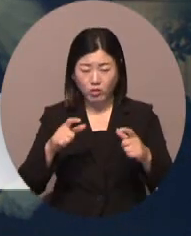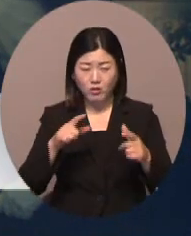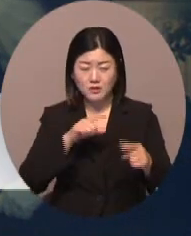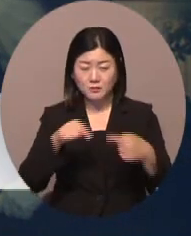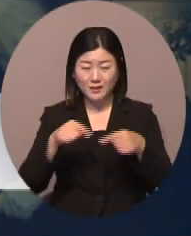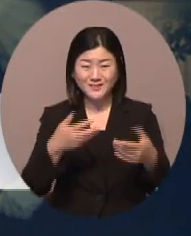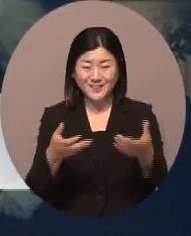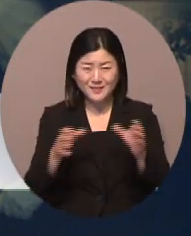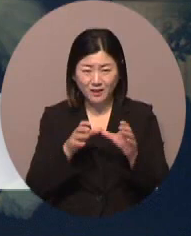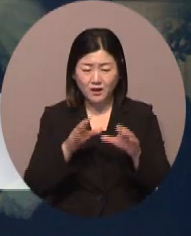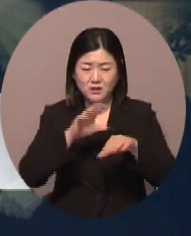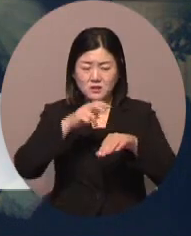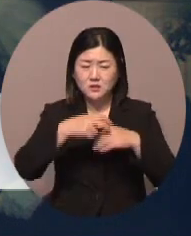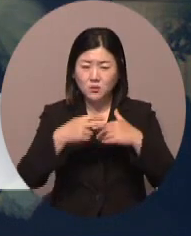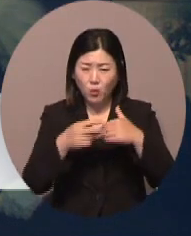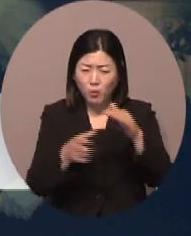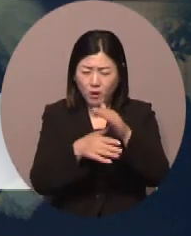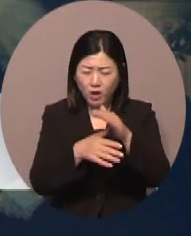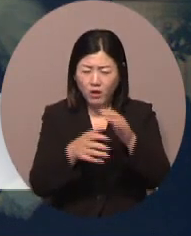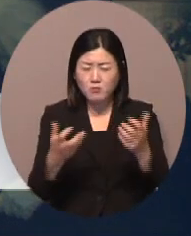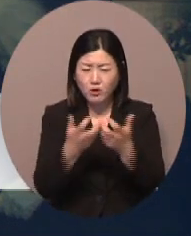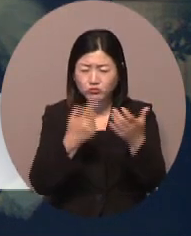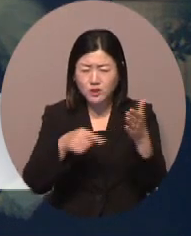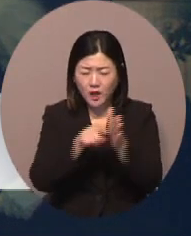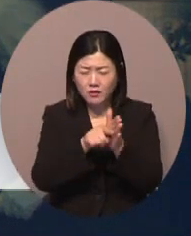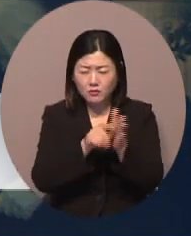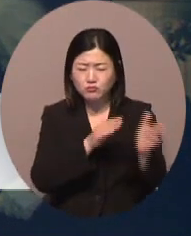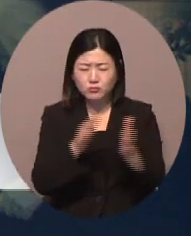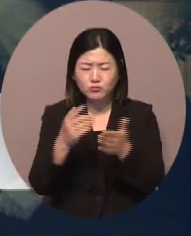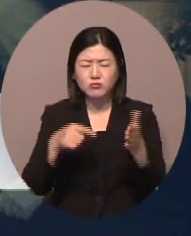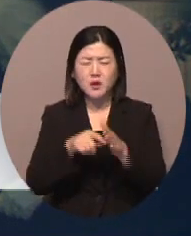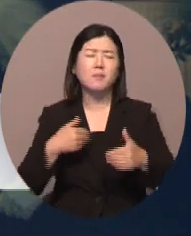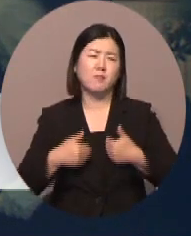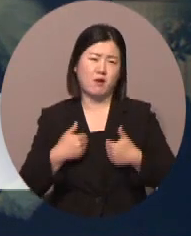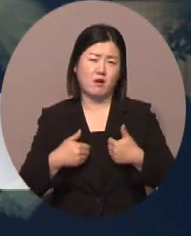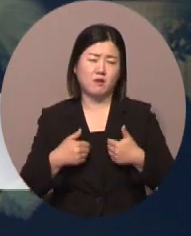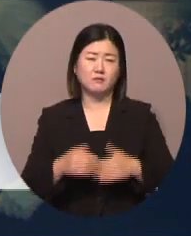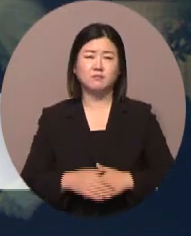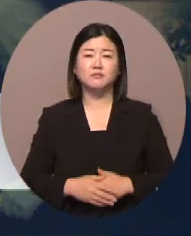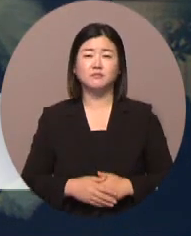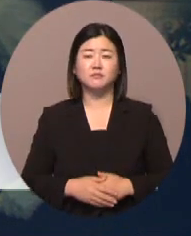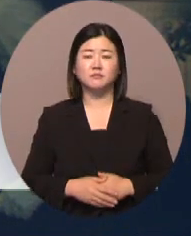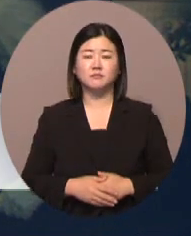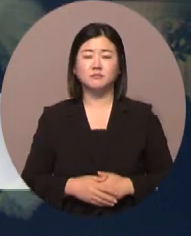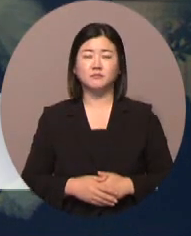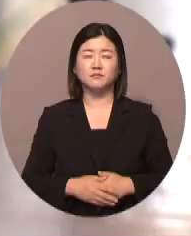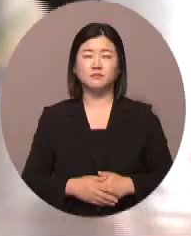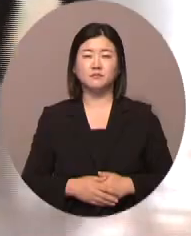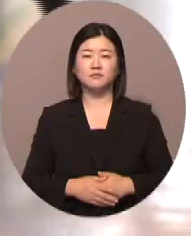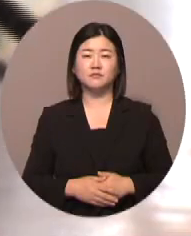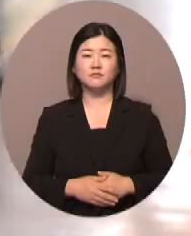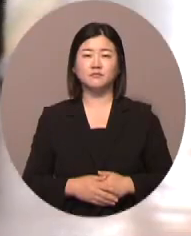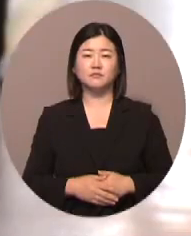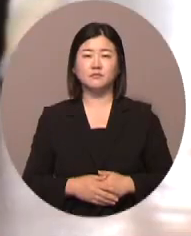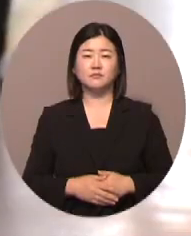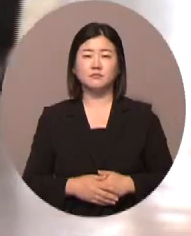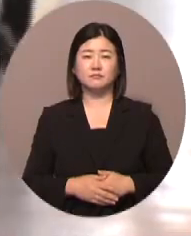지자체들은 의료 공백을 메우기 위한 대책 마련에 분주합니다. 박선진 기자입니다.